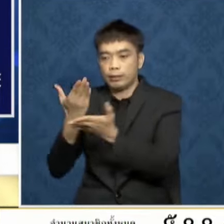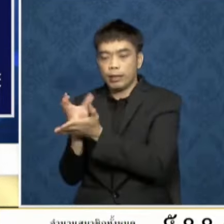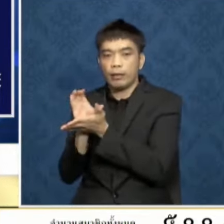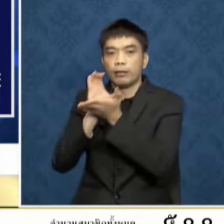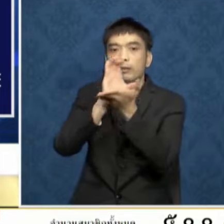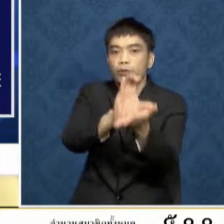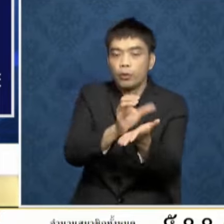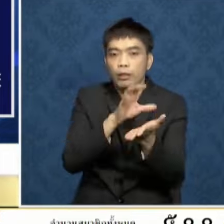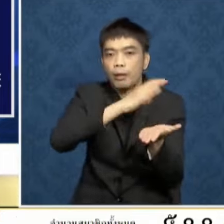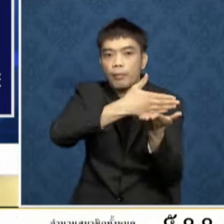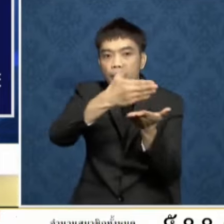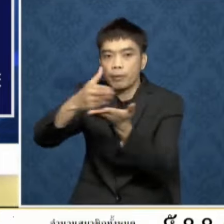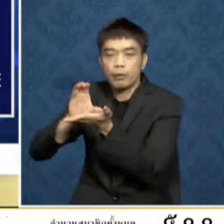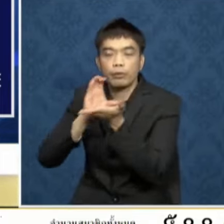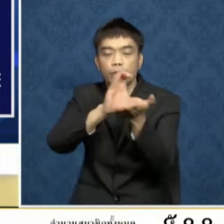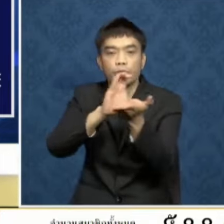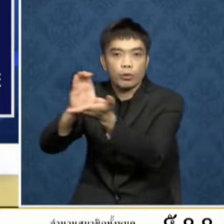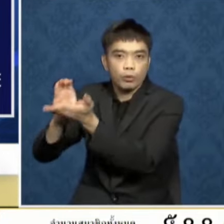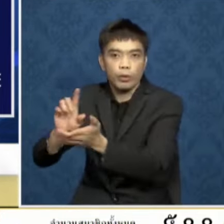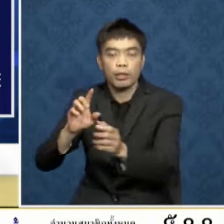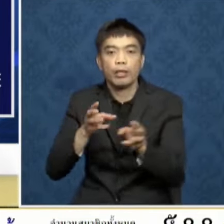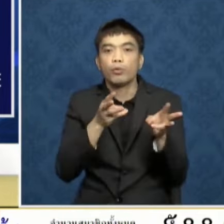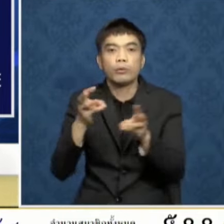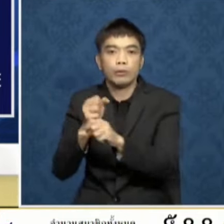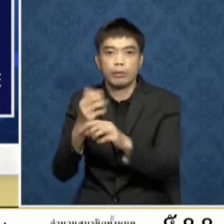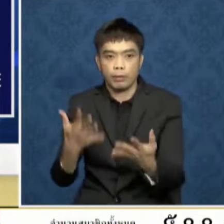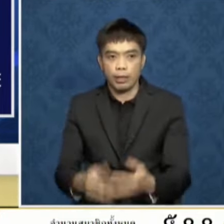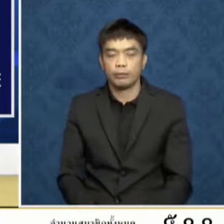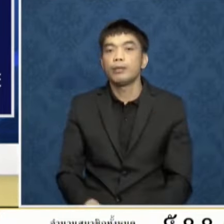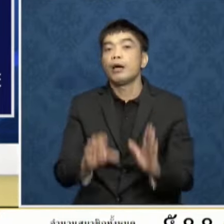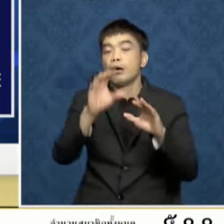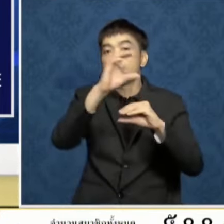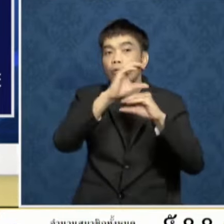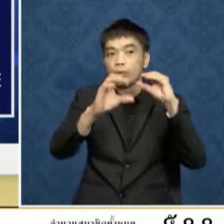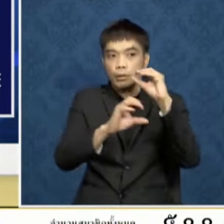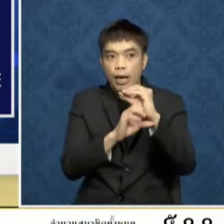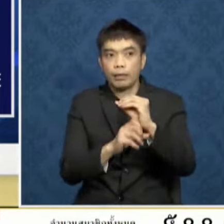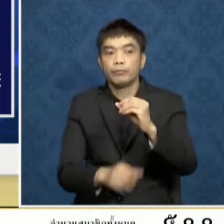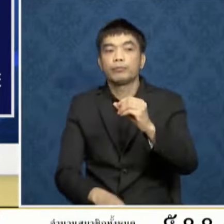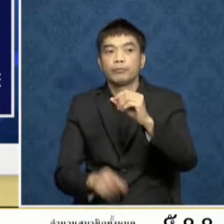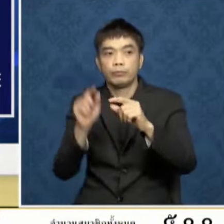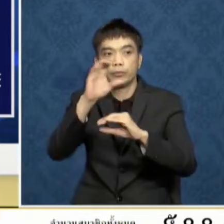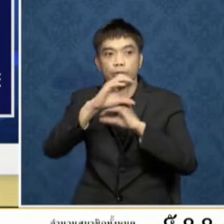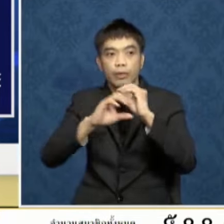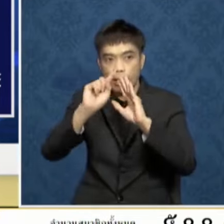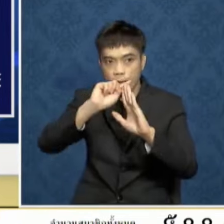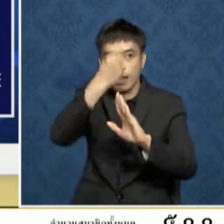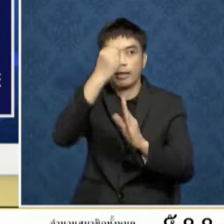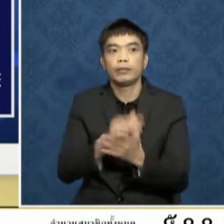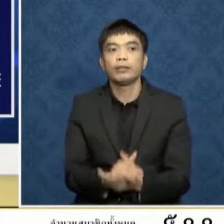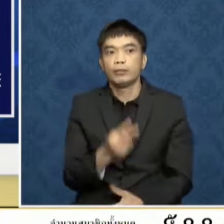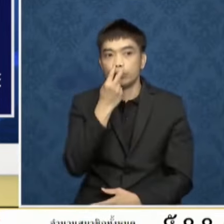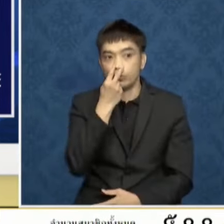วิกฤตนี้อย่างไรบ้างนะคะเริ่มกันที่โครงการ All Forceค่ะเป็นโครงการหรือโครงการ One Family OneSoft Powerค่ะที่จะ